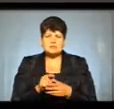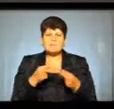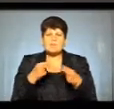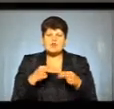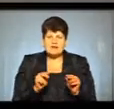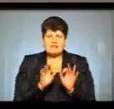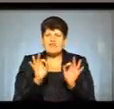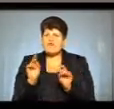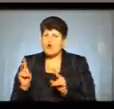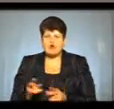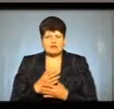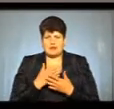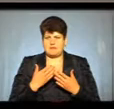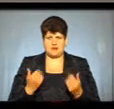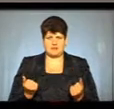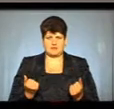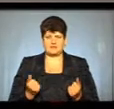немає. Не в громад,